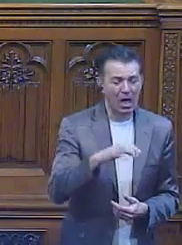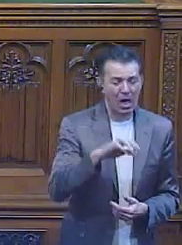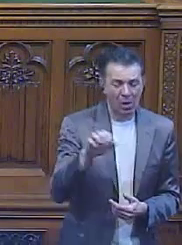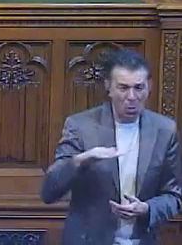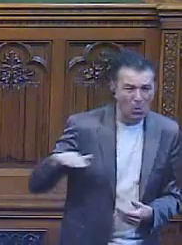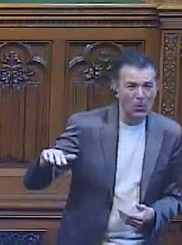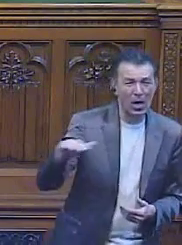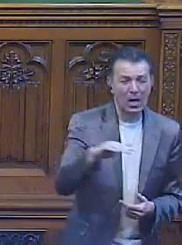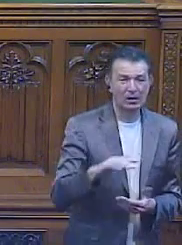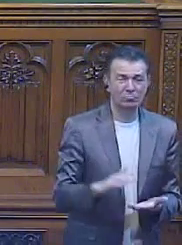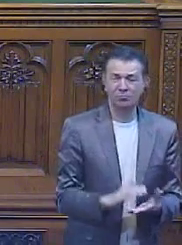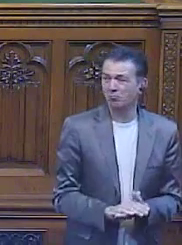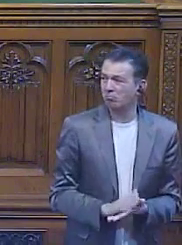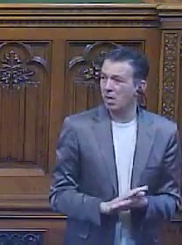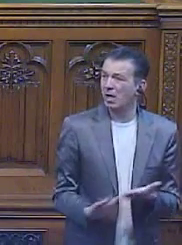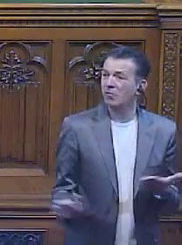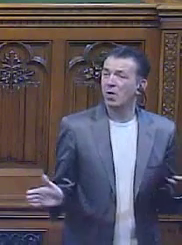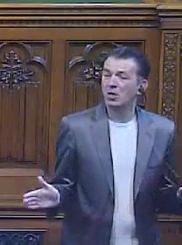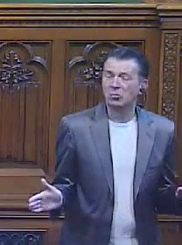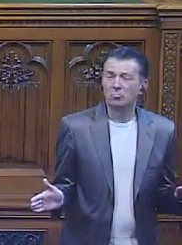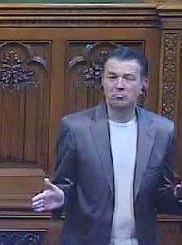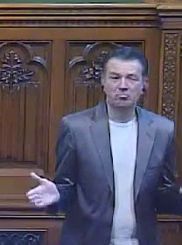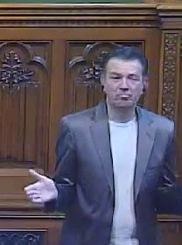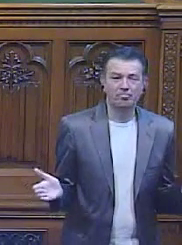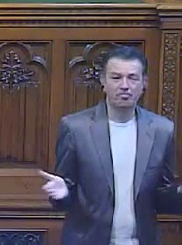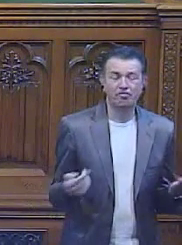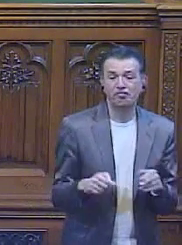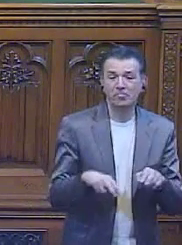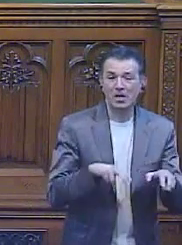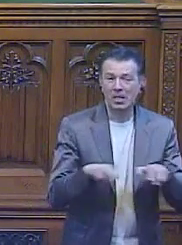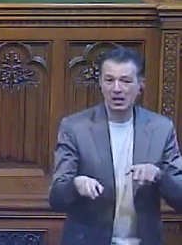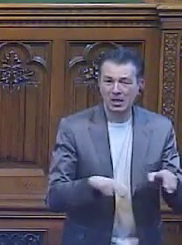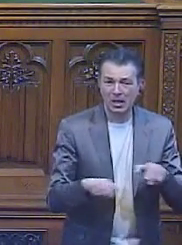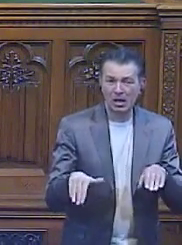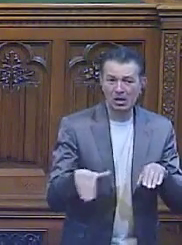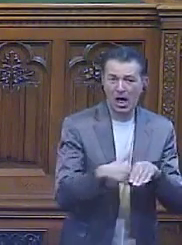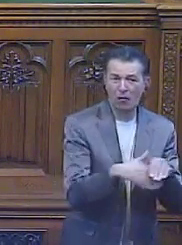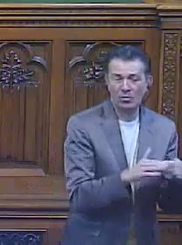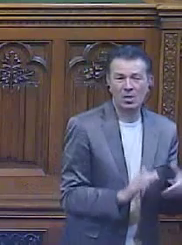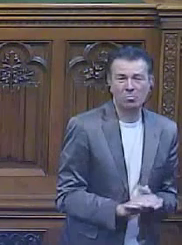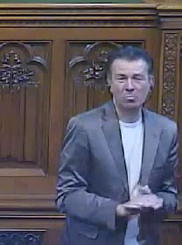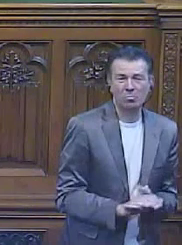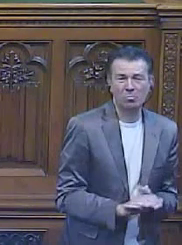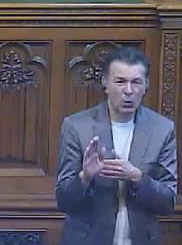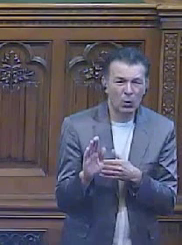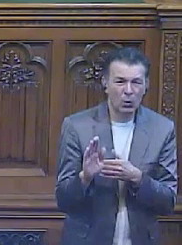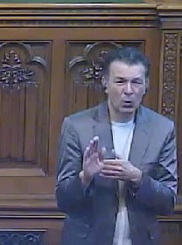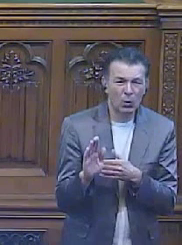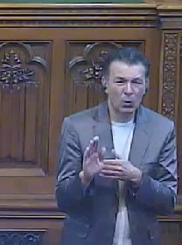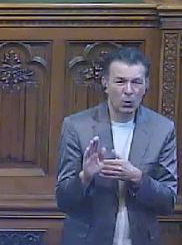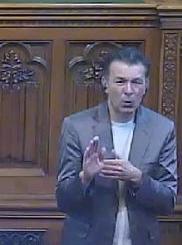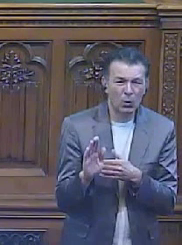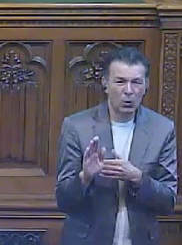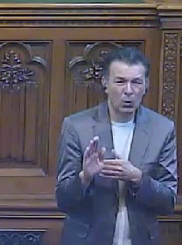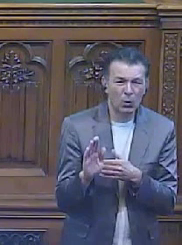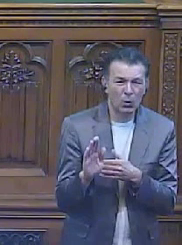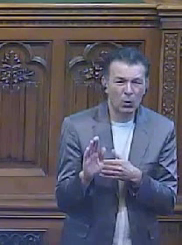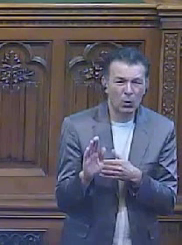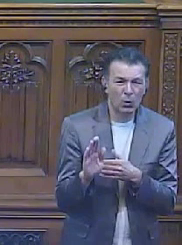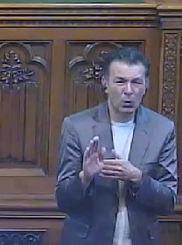europaweit einfach Griechenland hier aufnimmt. Wir haben einen Außenminister, der